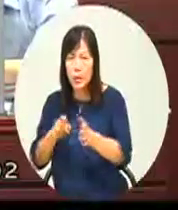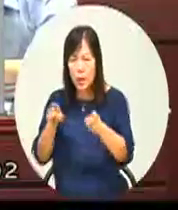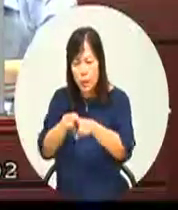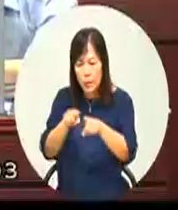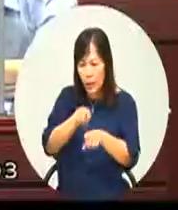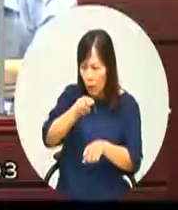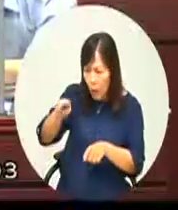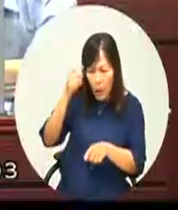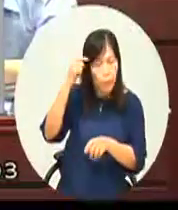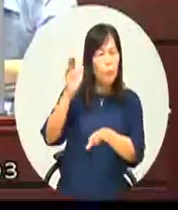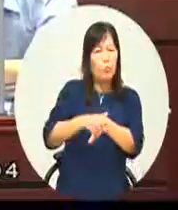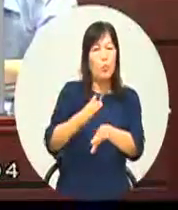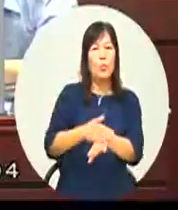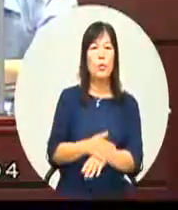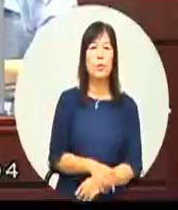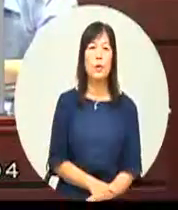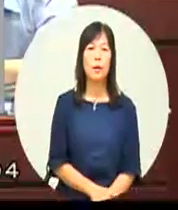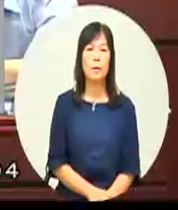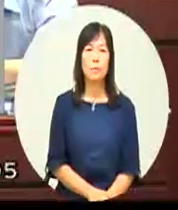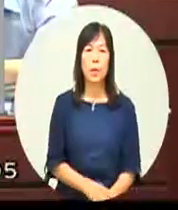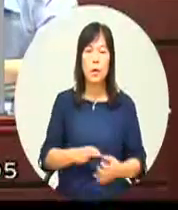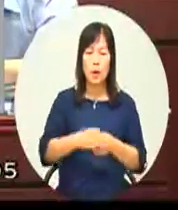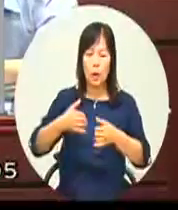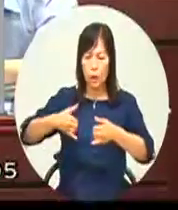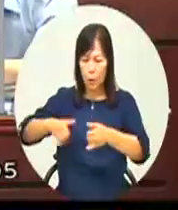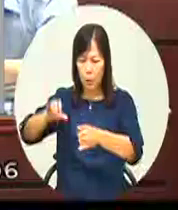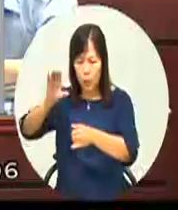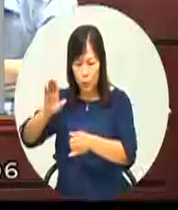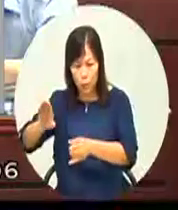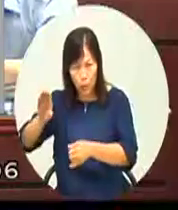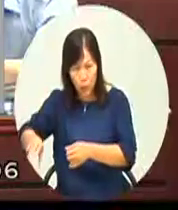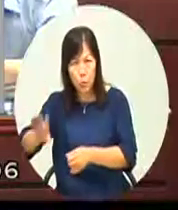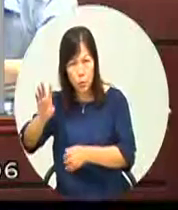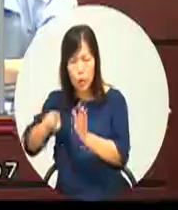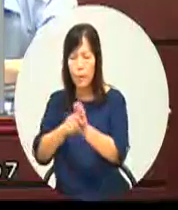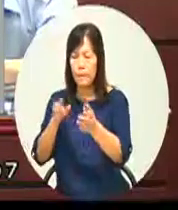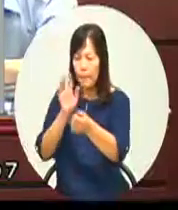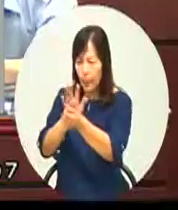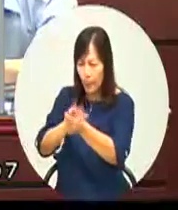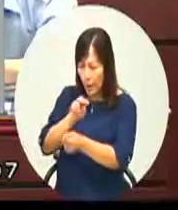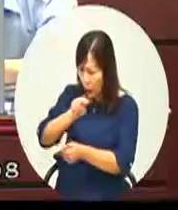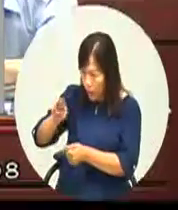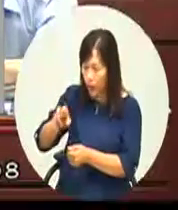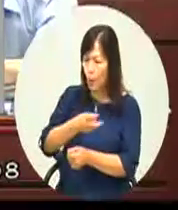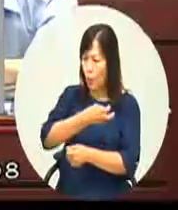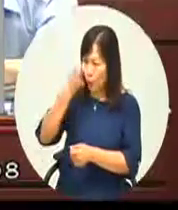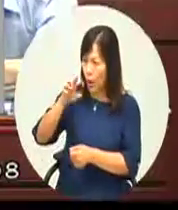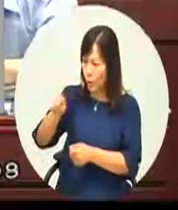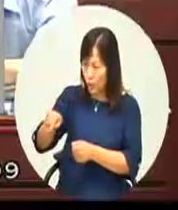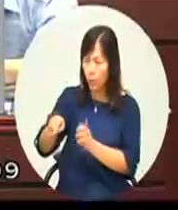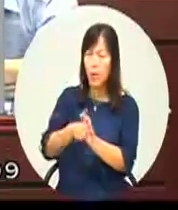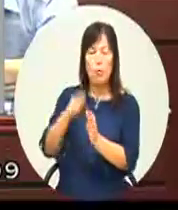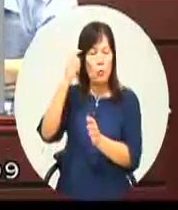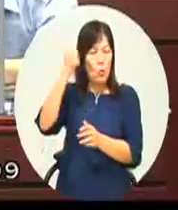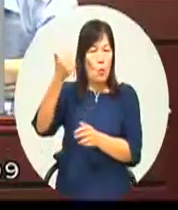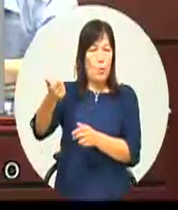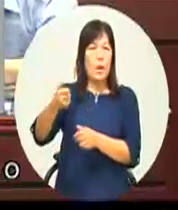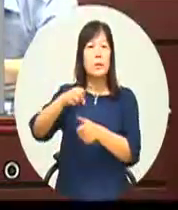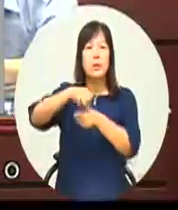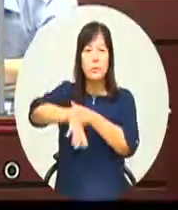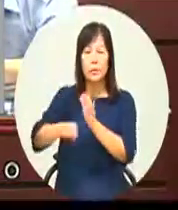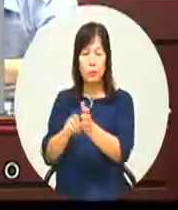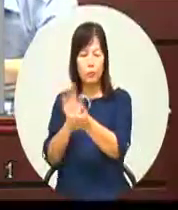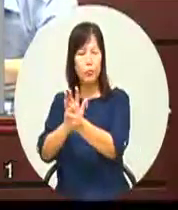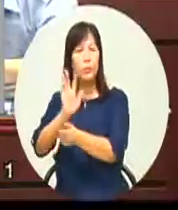不会去注意到。 是。 所以它放在路侧，有助于让人家知道，发现这个是一个很好的系统，或是有这样的一个